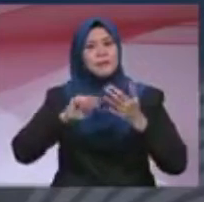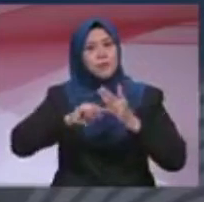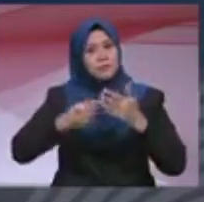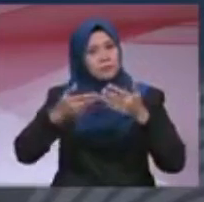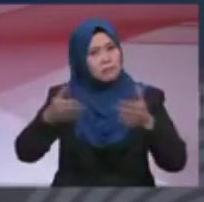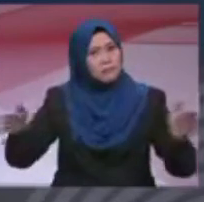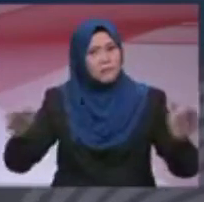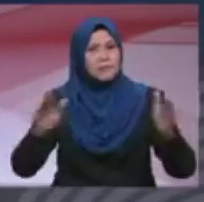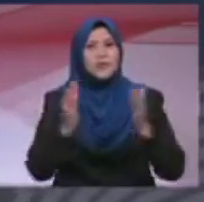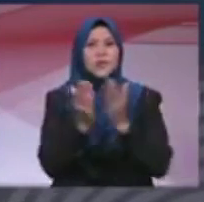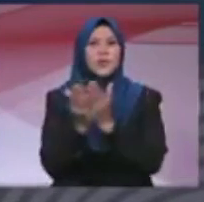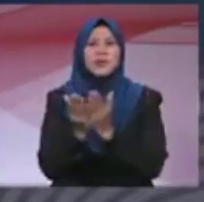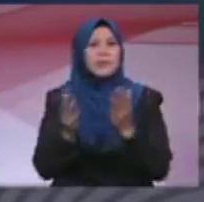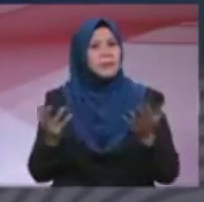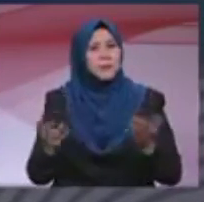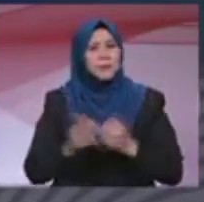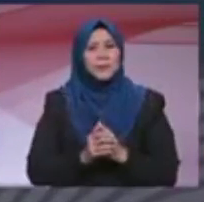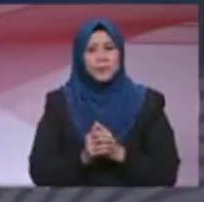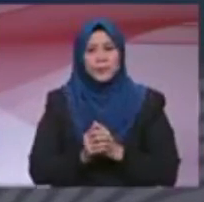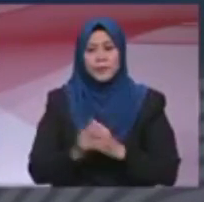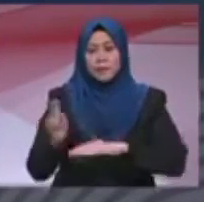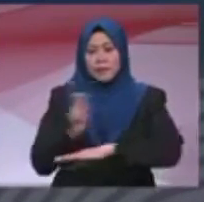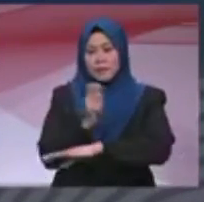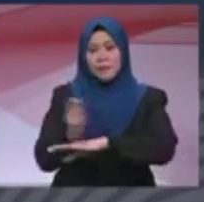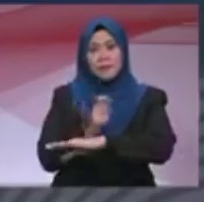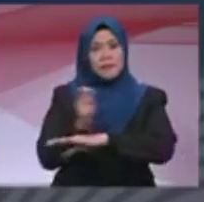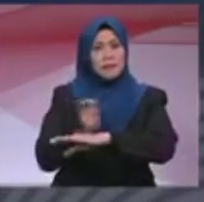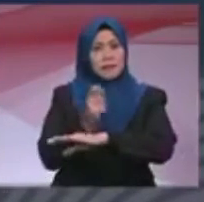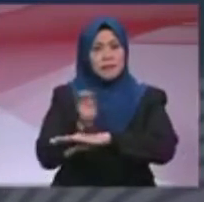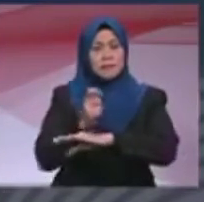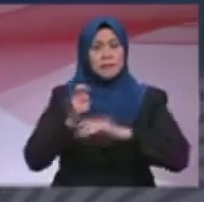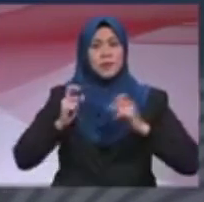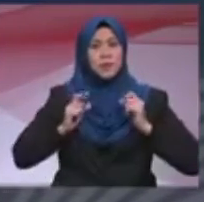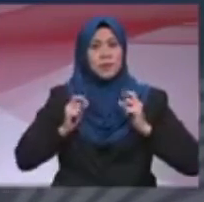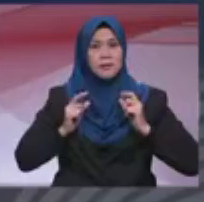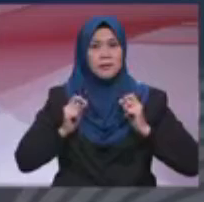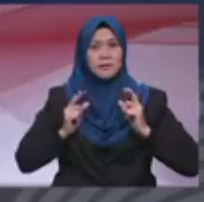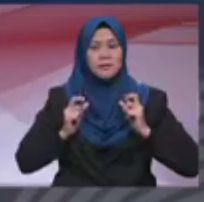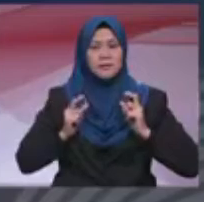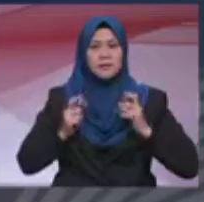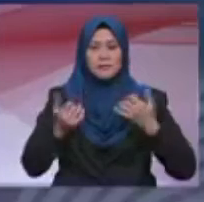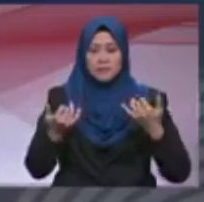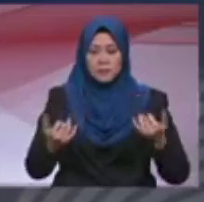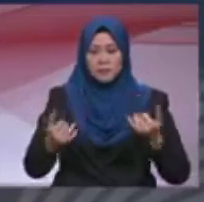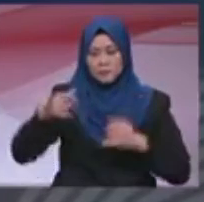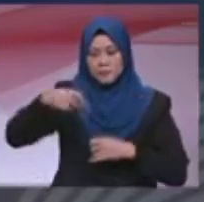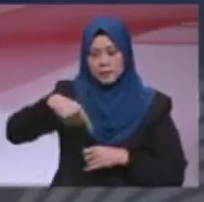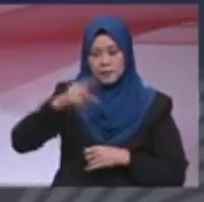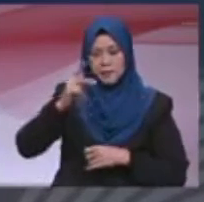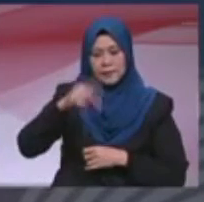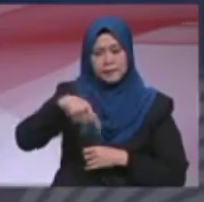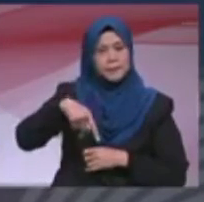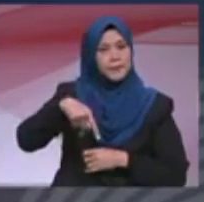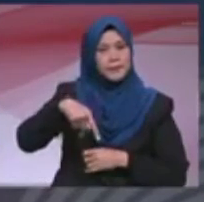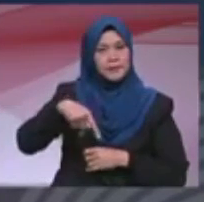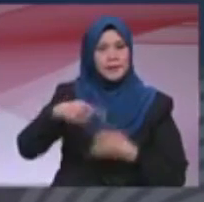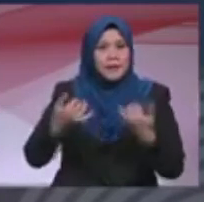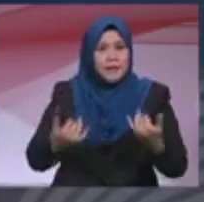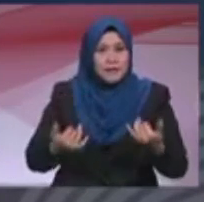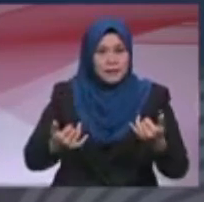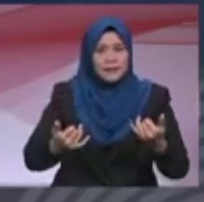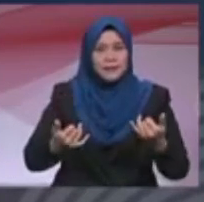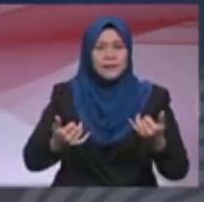ini. Terima kasih. Berkaitan dengan tadika swasta, jika kita lihat PKP yang dilaksanakan pada hari